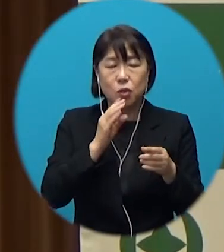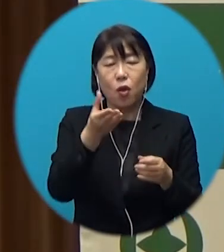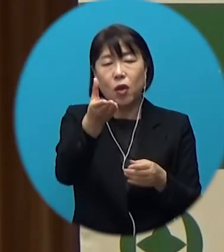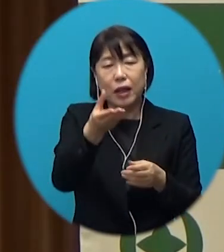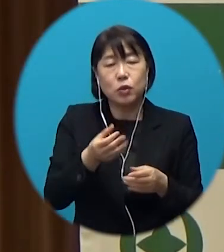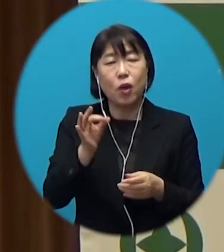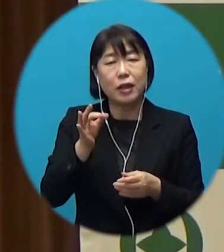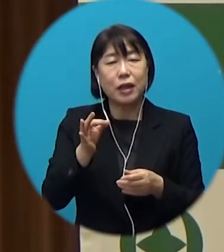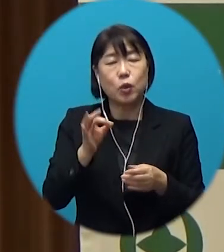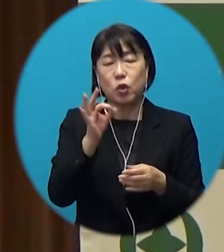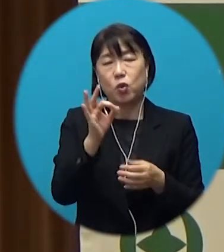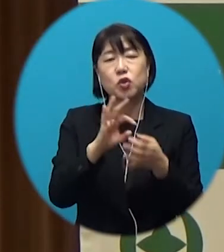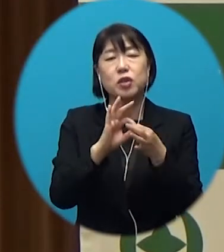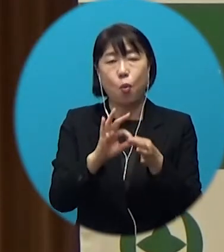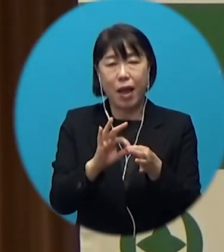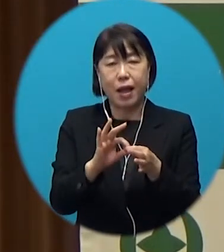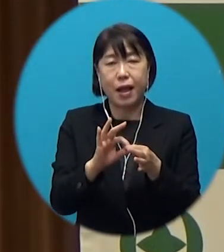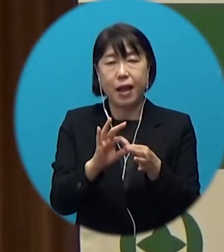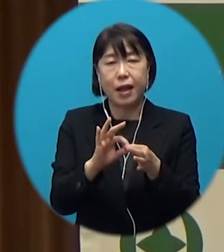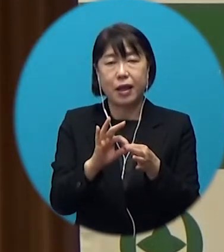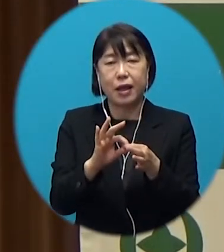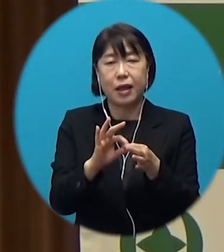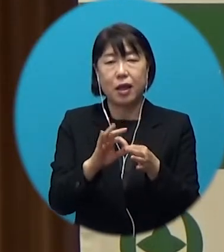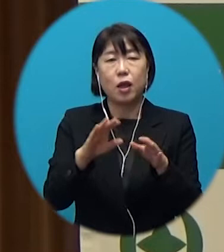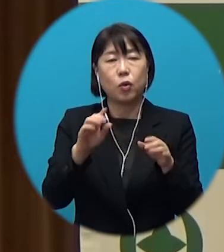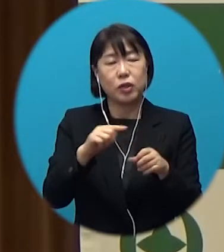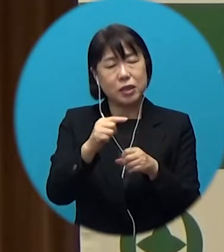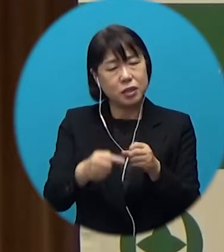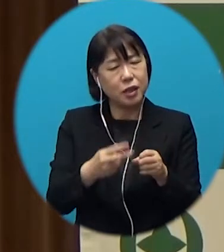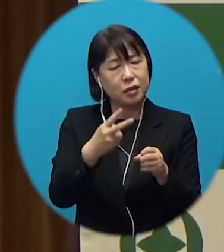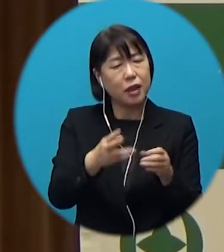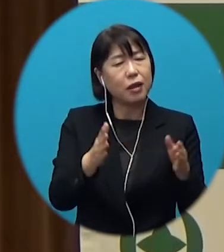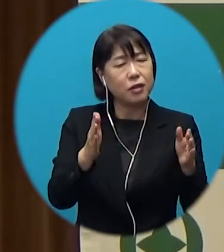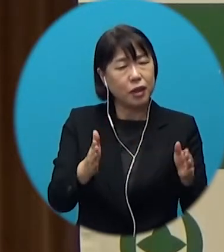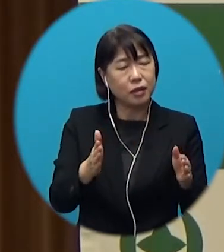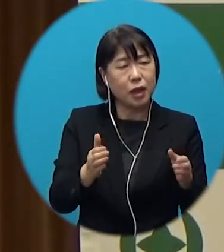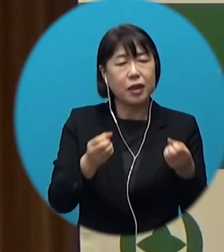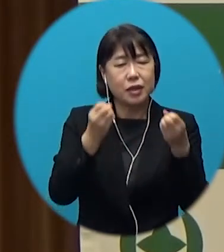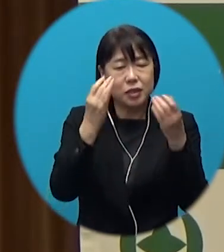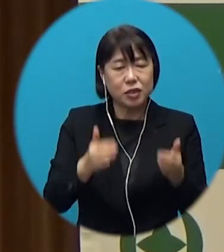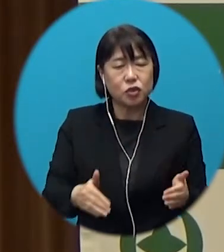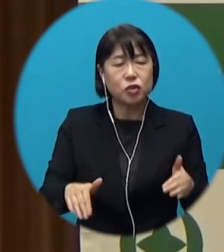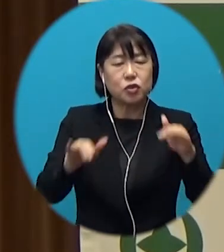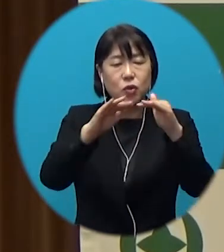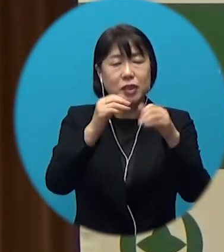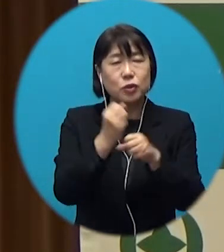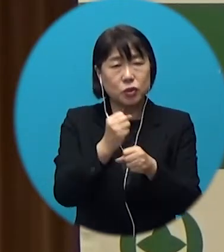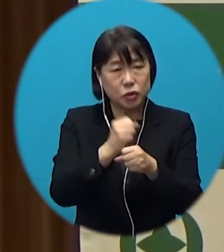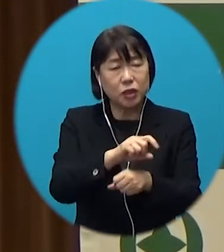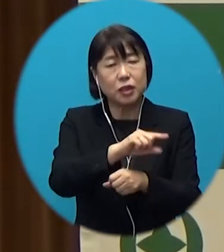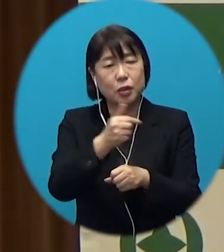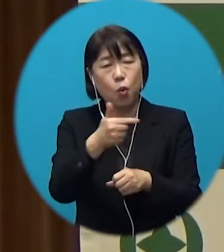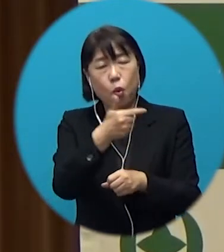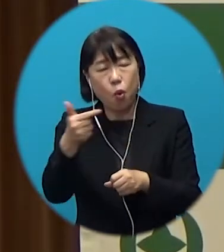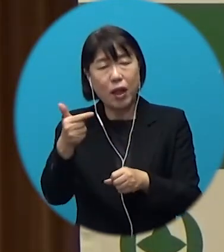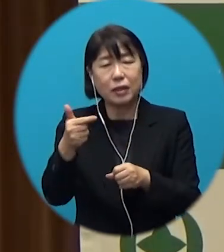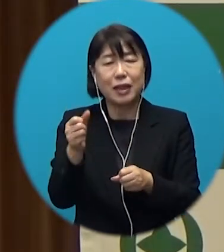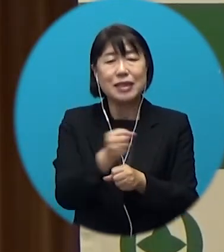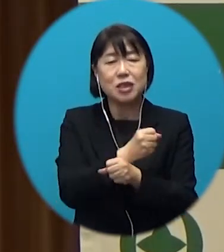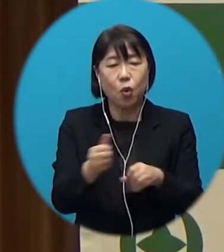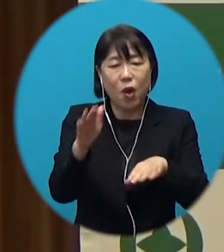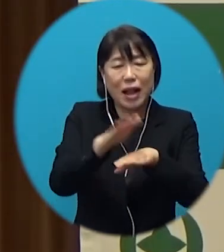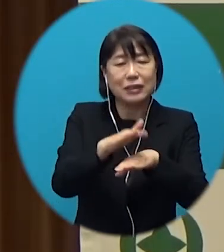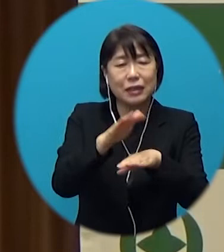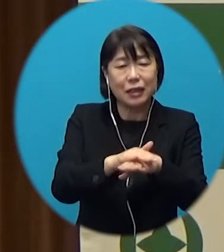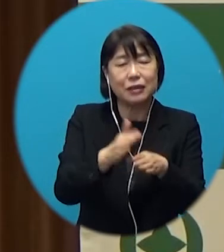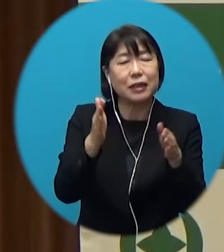表については、ここ1年ですね、新庁舎整備、新生総工場などの大型事業が重なる時期に当たり